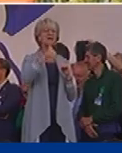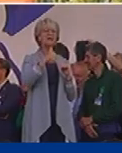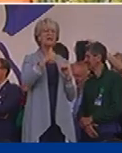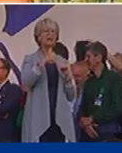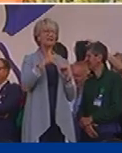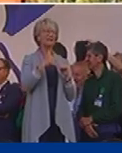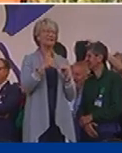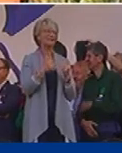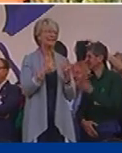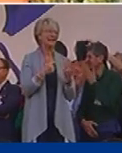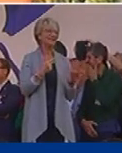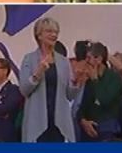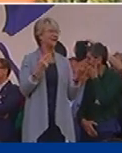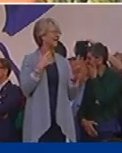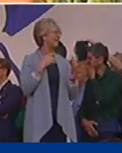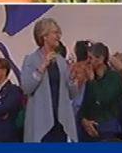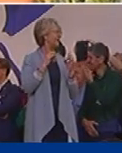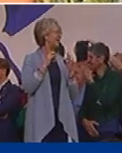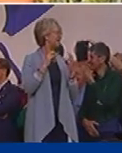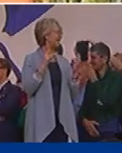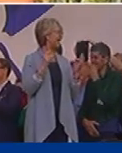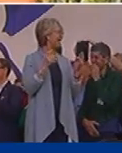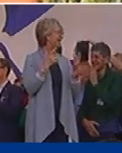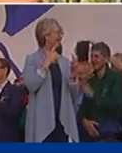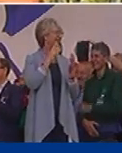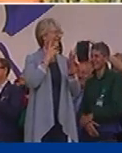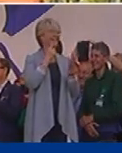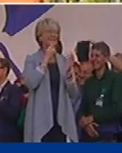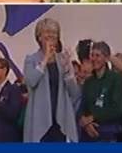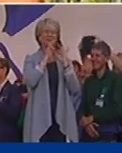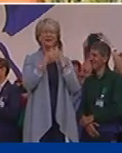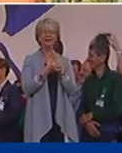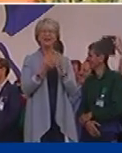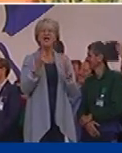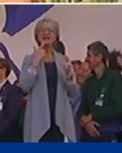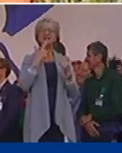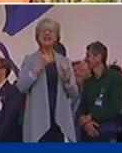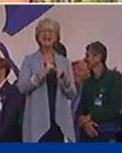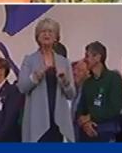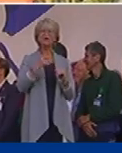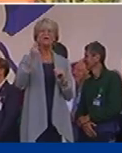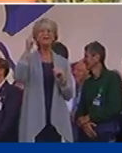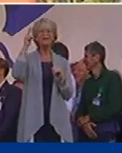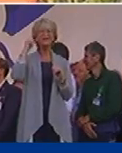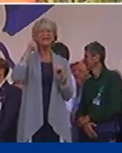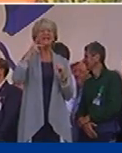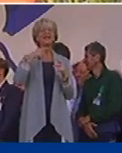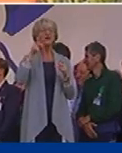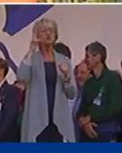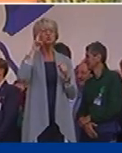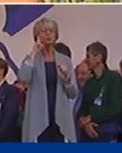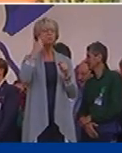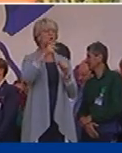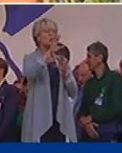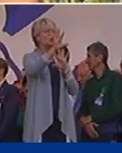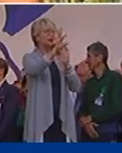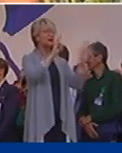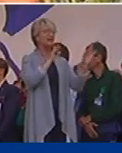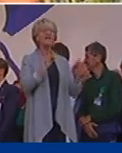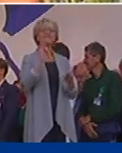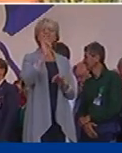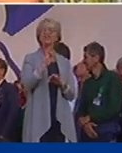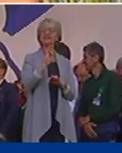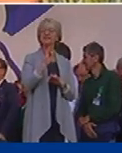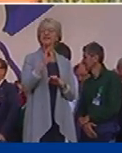Ciulada. Non nascono figli e i cretini a Roma pensano che bisogna convocare i fertility